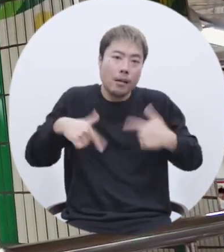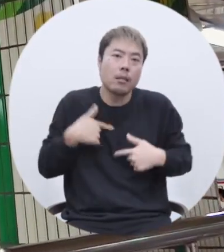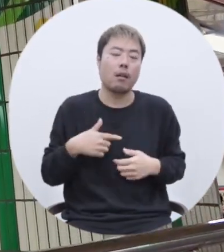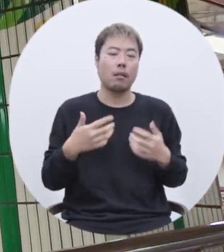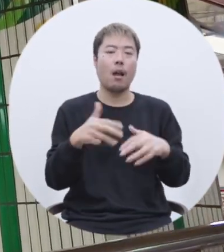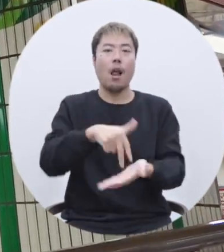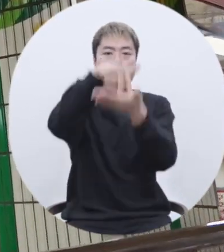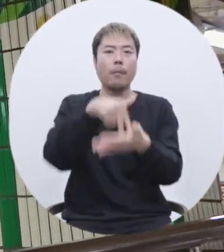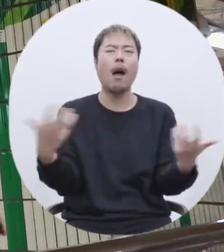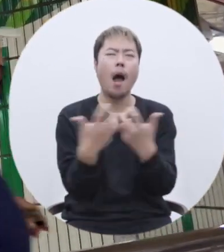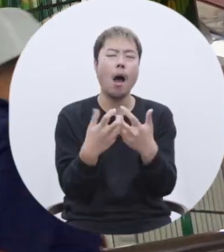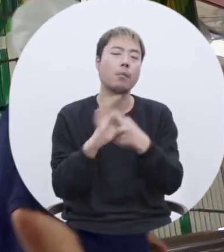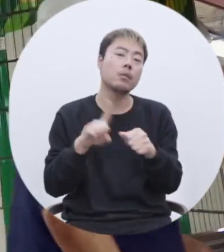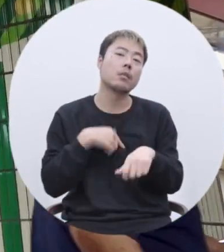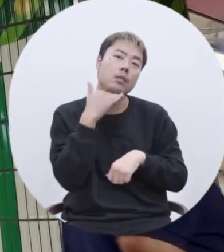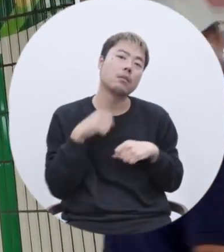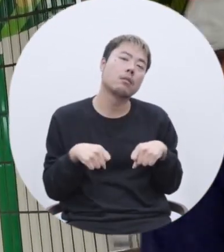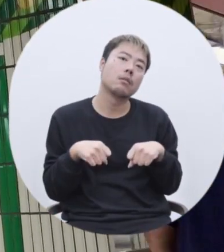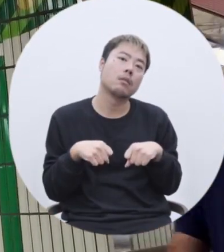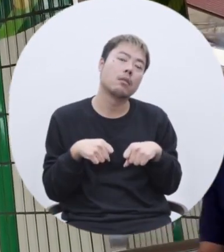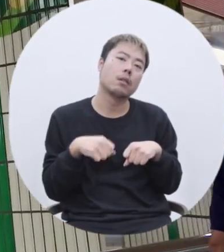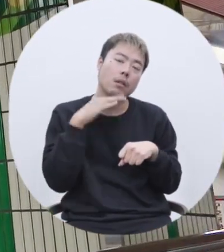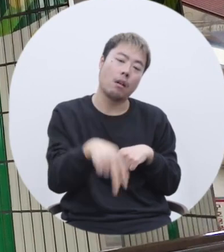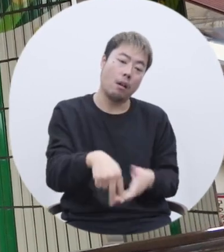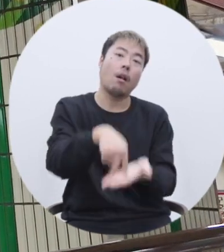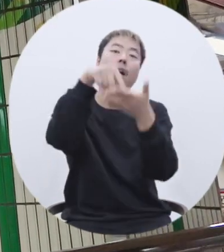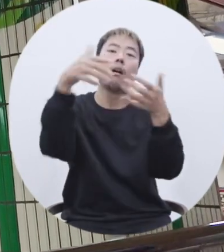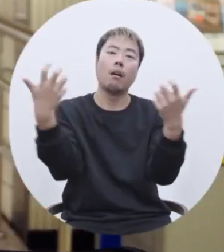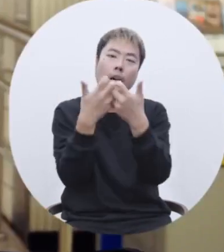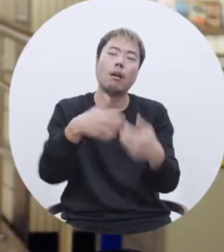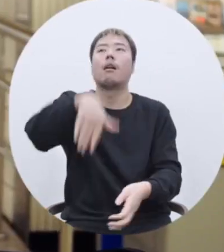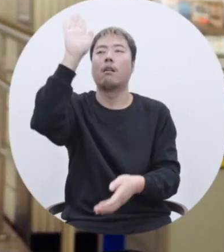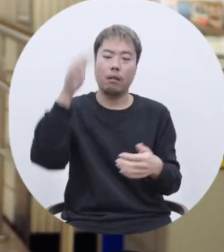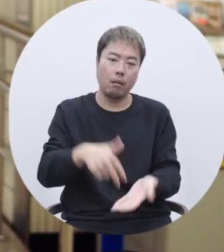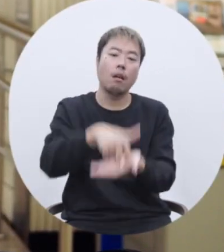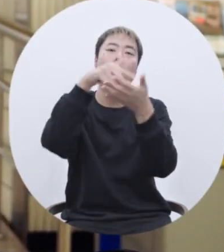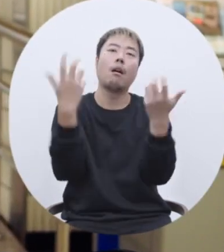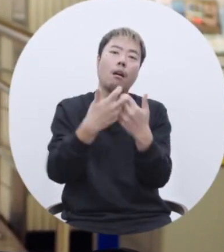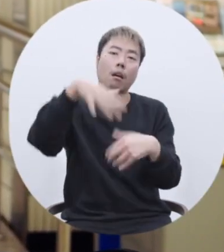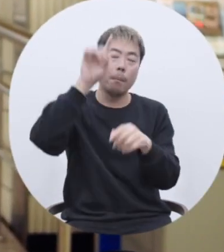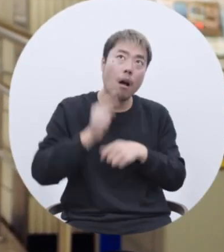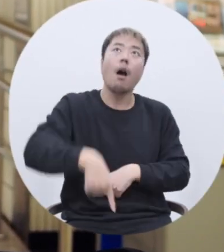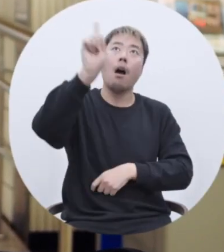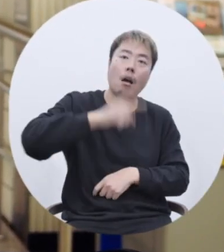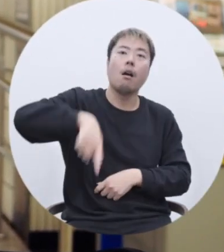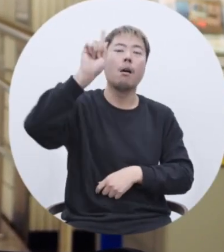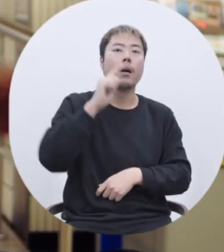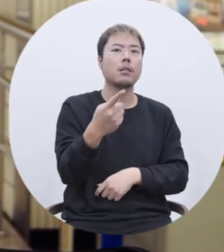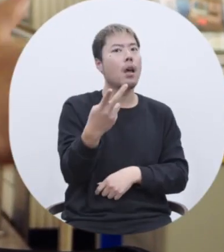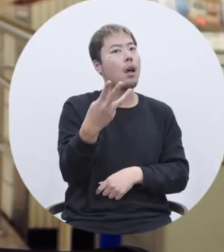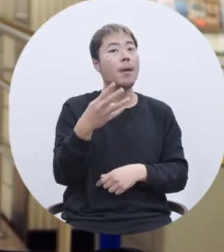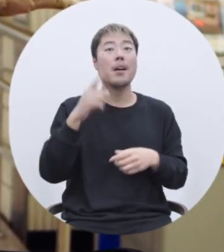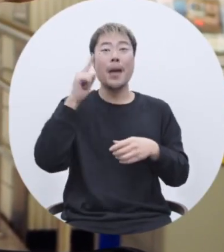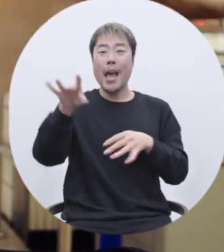때. 그냥 잘 안 나더라고요. 공간이 잘 안 나요. 그래서 뭐 한 세네 번 그냥 보낸 적이 있어요.